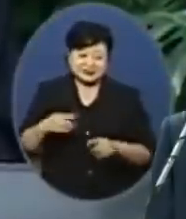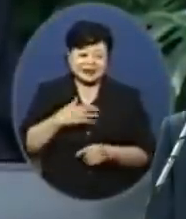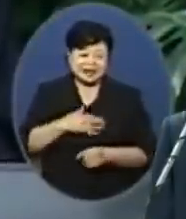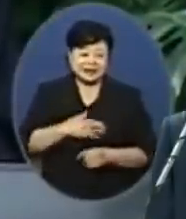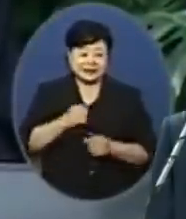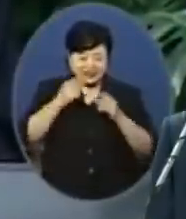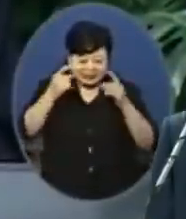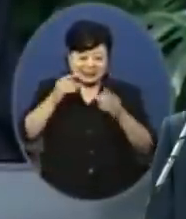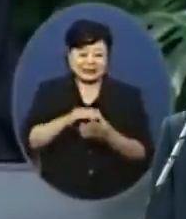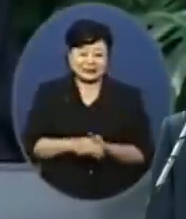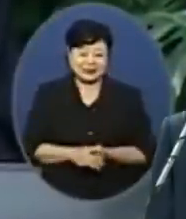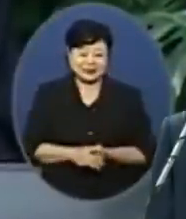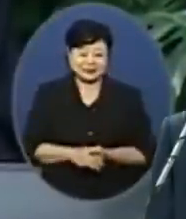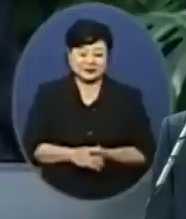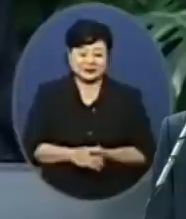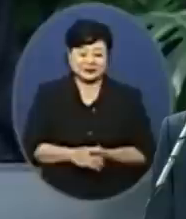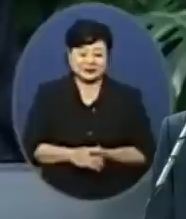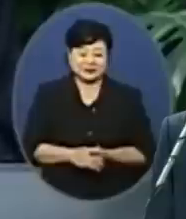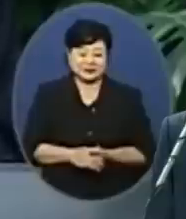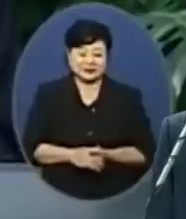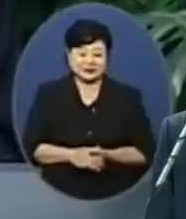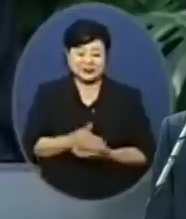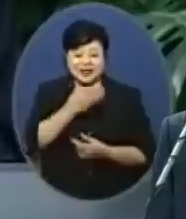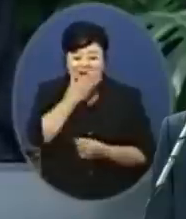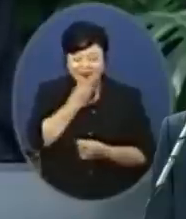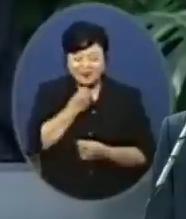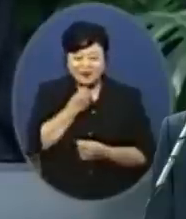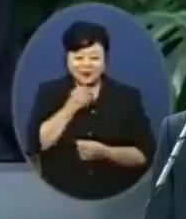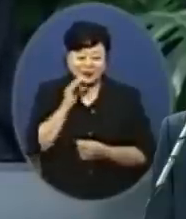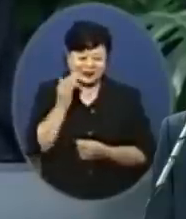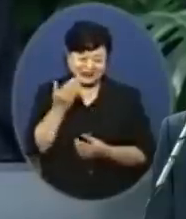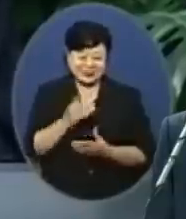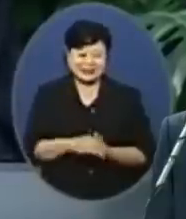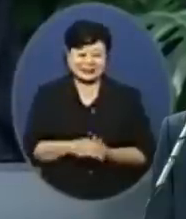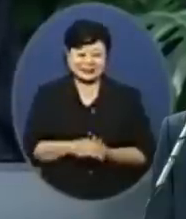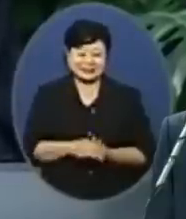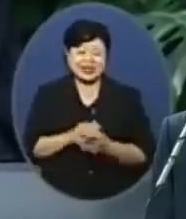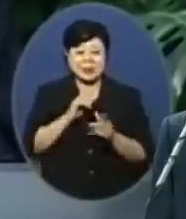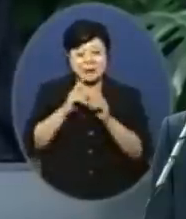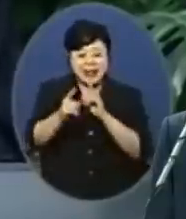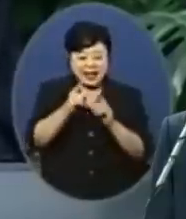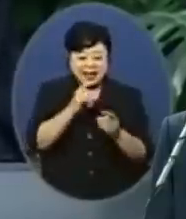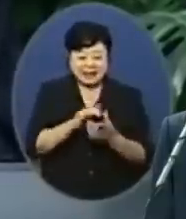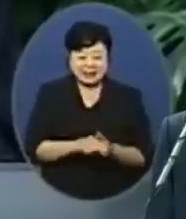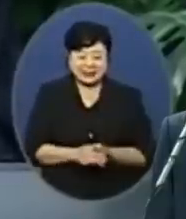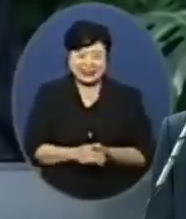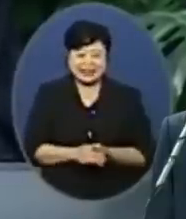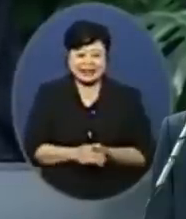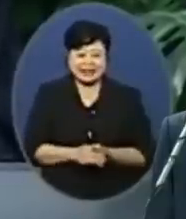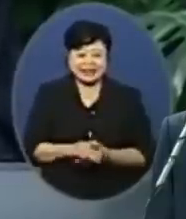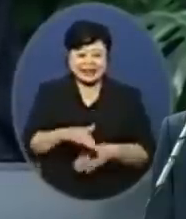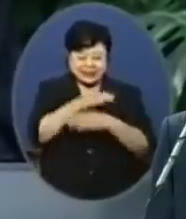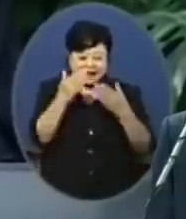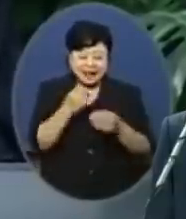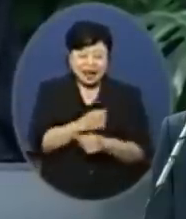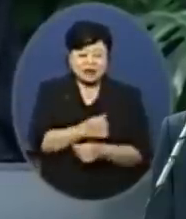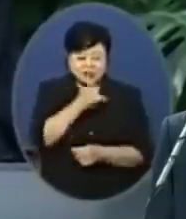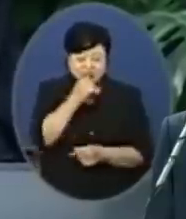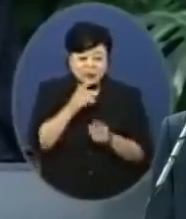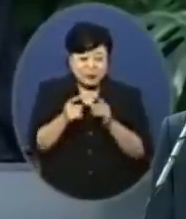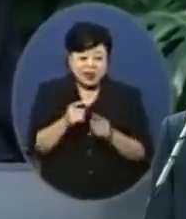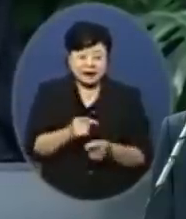여러분 정말 행복해지는 것입니다. 말 다 할 수 있는 말, 그것을